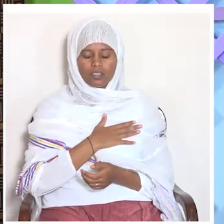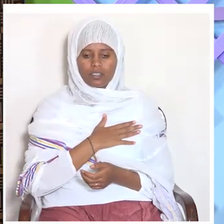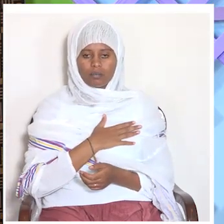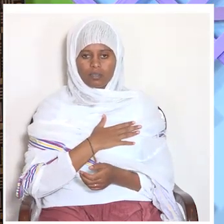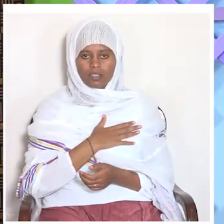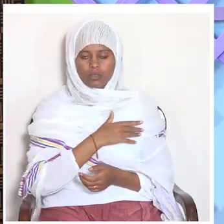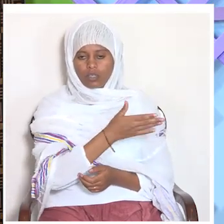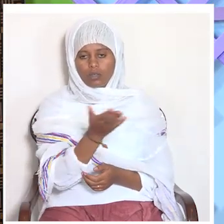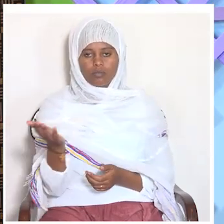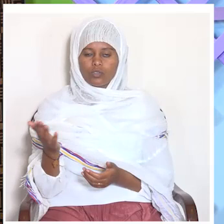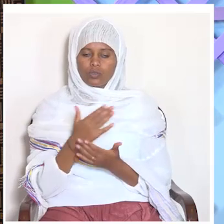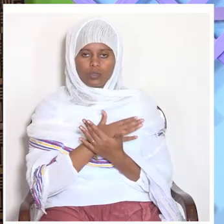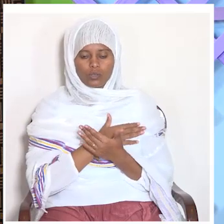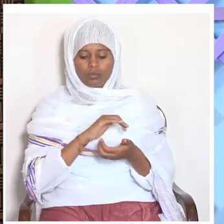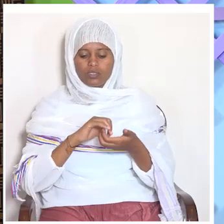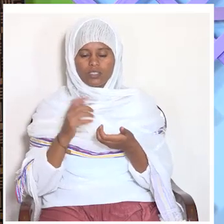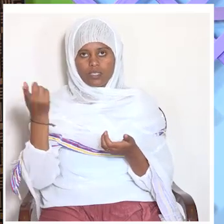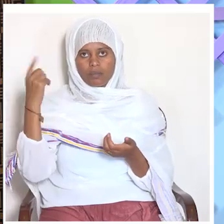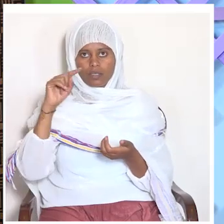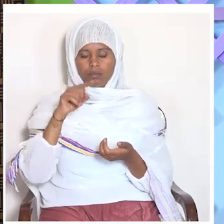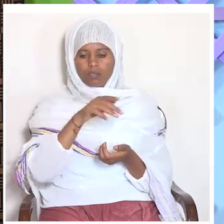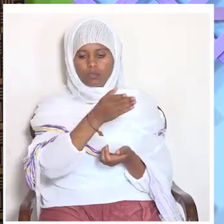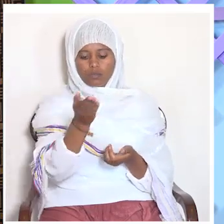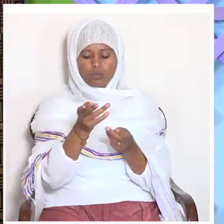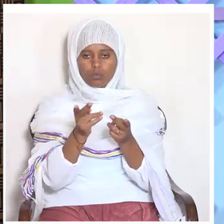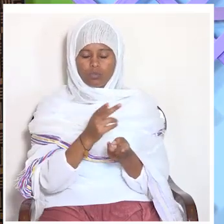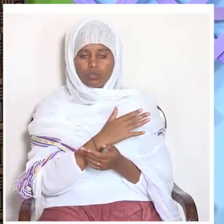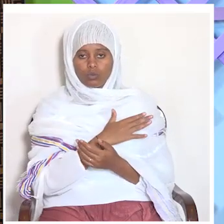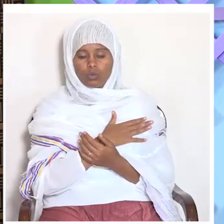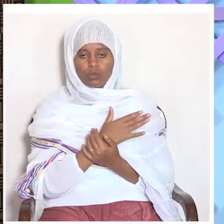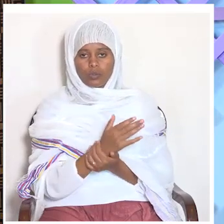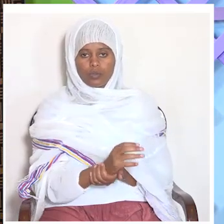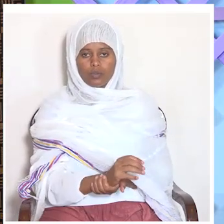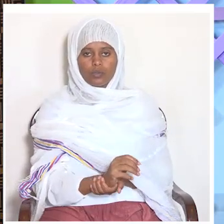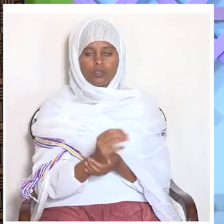እግዚአብሔር አምላክ ዘፍቅረኩም እግዚአብሔር አምላክ ተፍቅርዎ